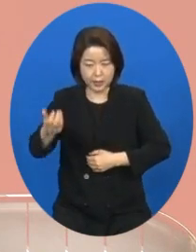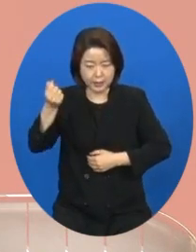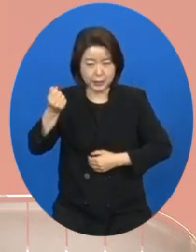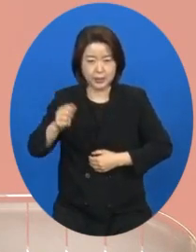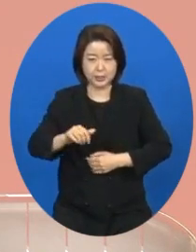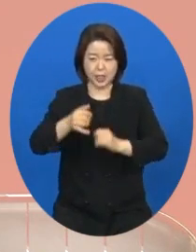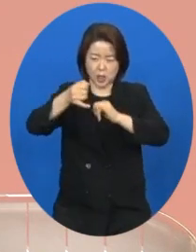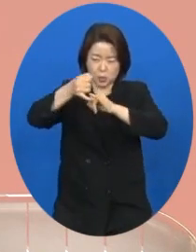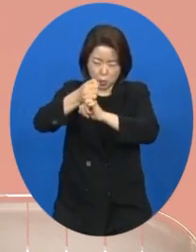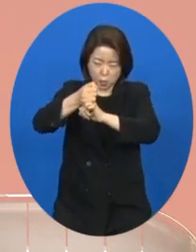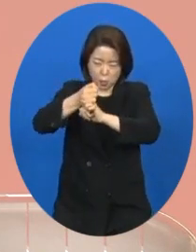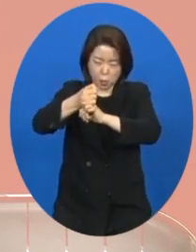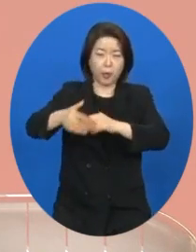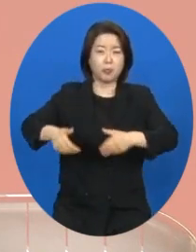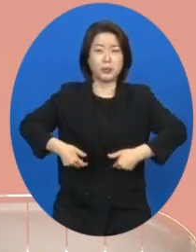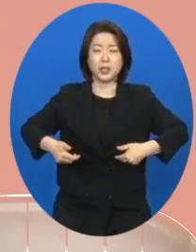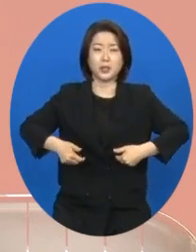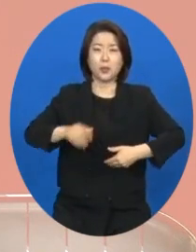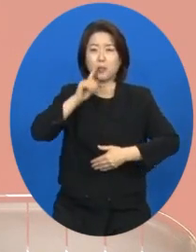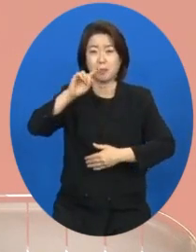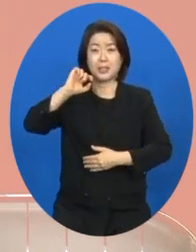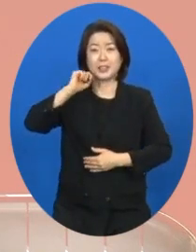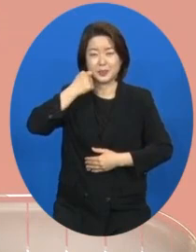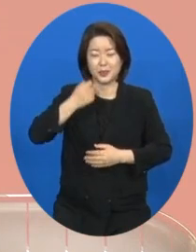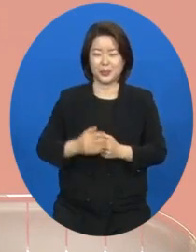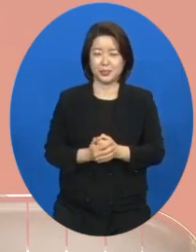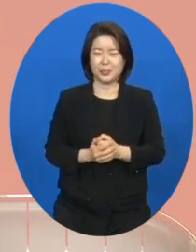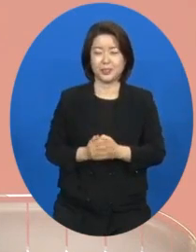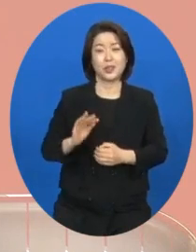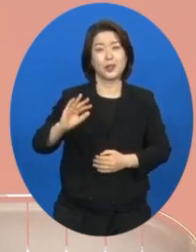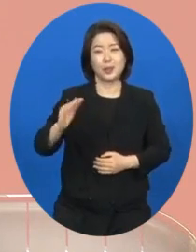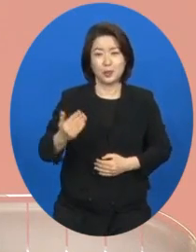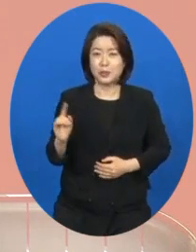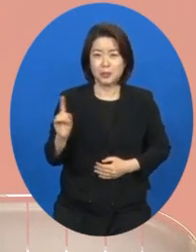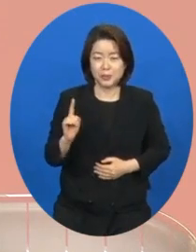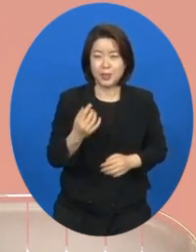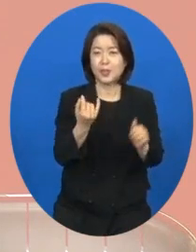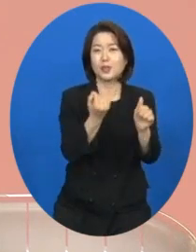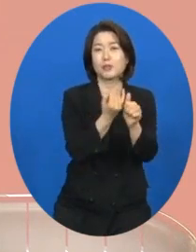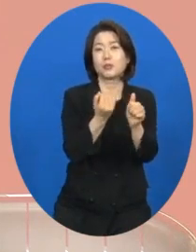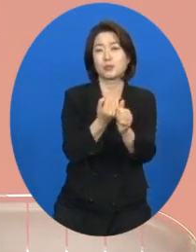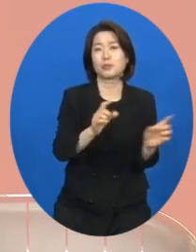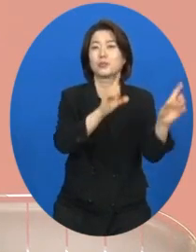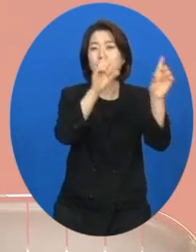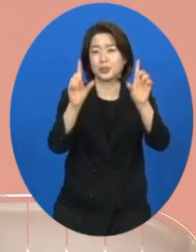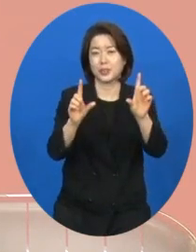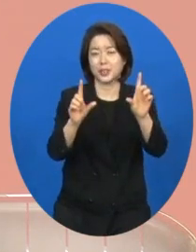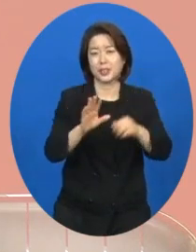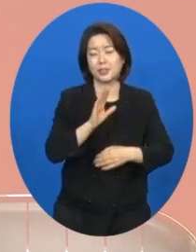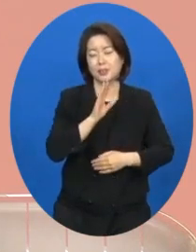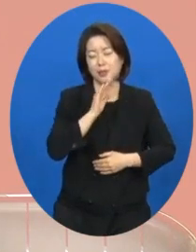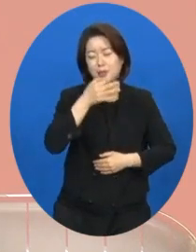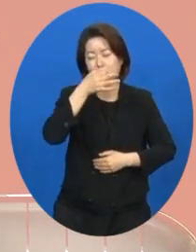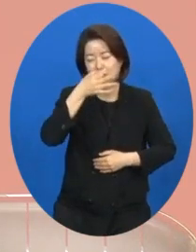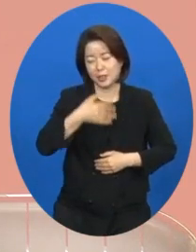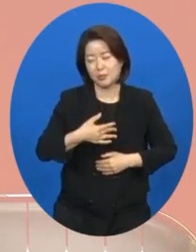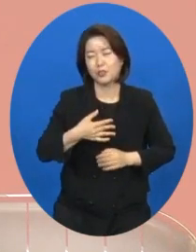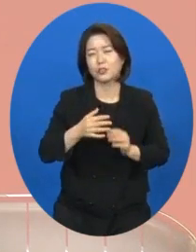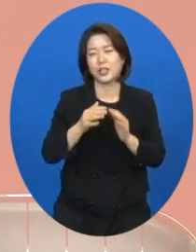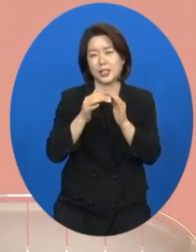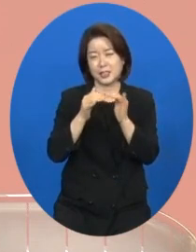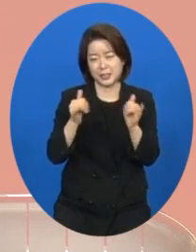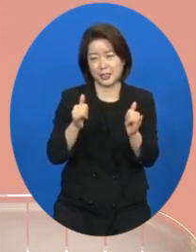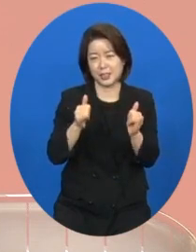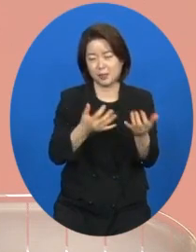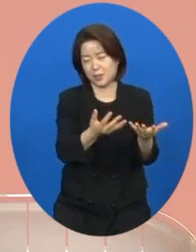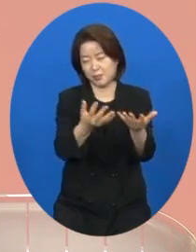어렵죠. 심지어 요즘에는 이 부부 생활이 너무나 힘들어 하시는 그런 분위기